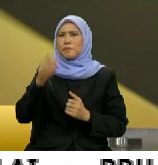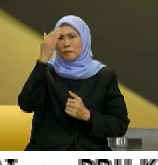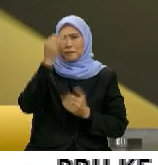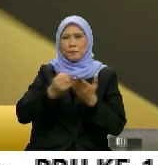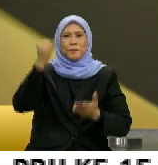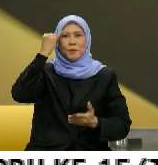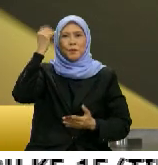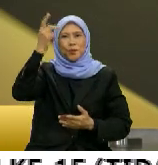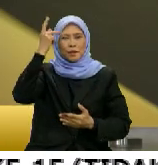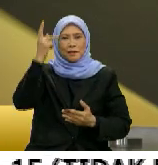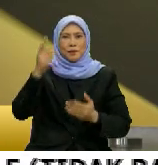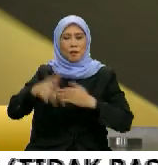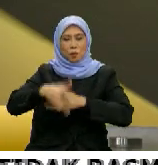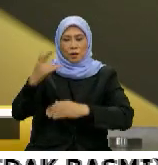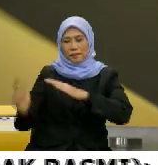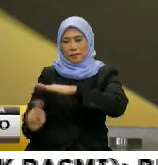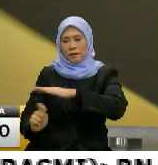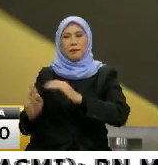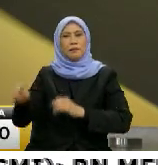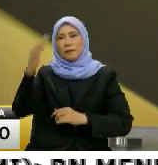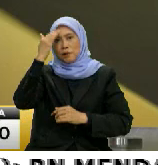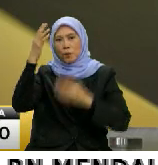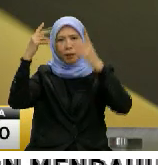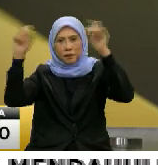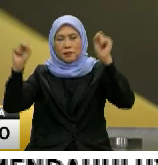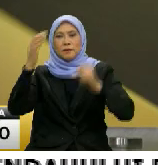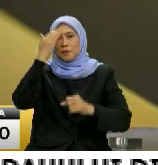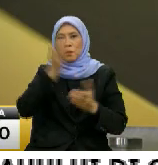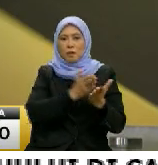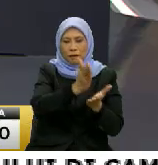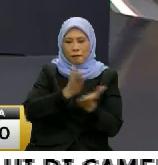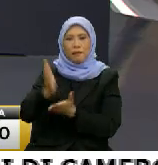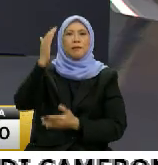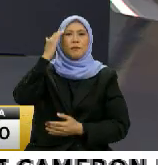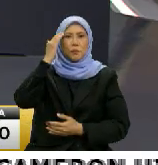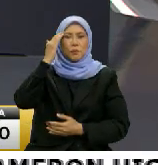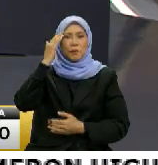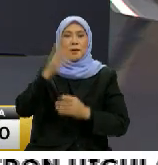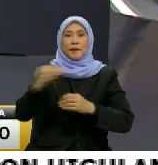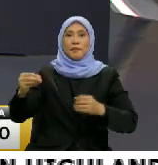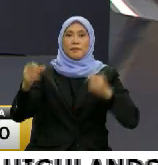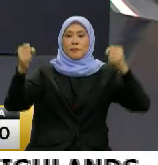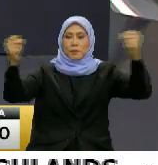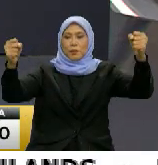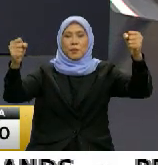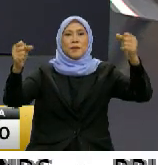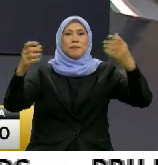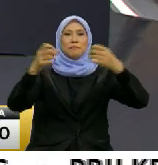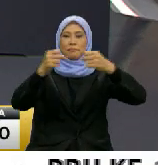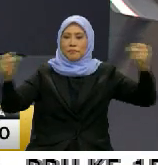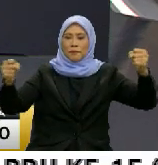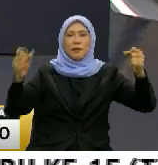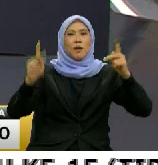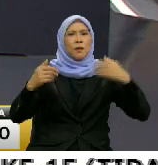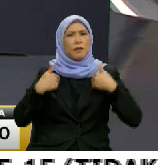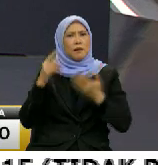ini seawal tadika. Ya. Dia dah tahu presiden dia, dah dia tahu hak dia. Dan dia boleh angkat sepanduk ke City Hall jika